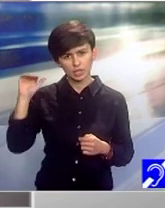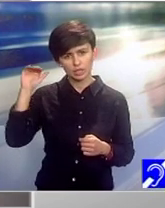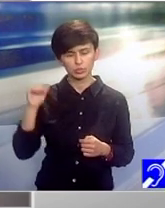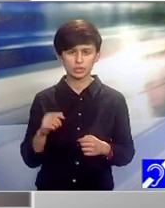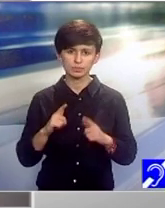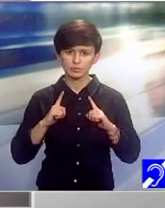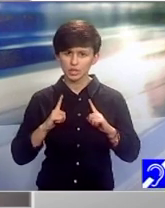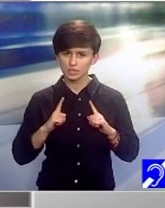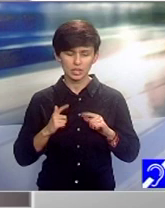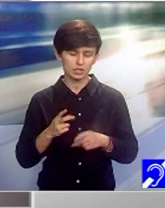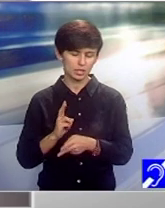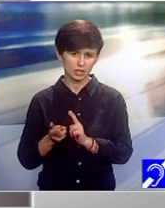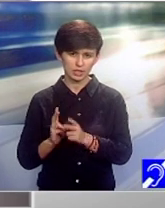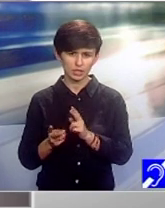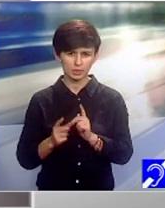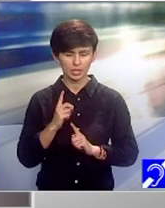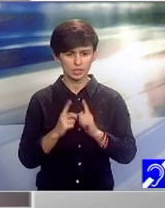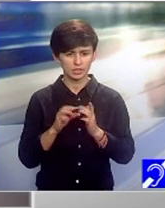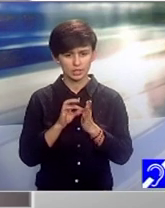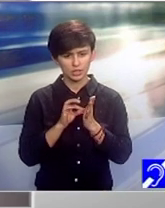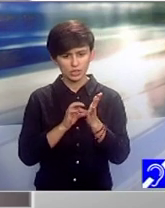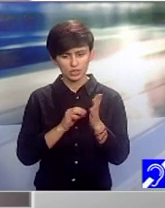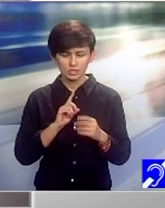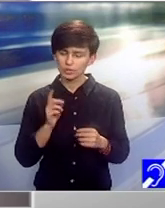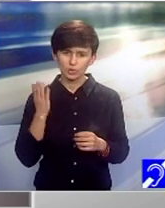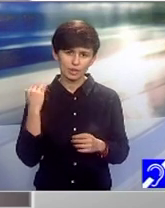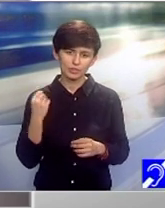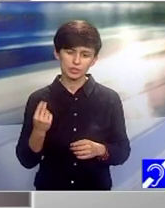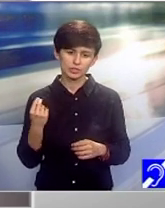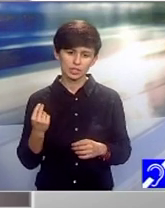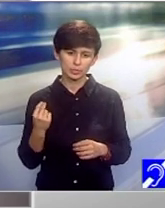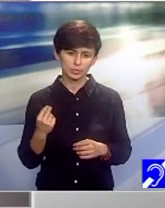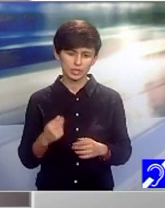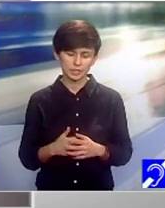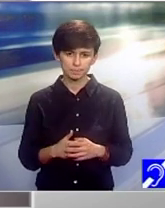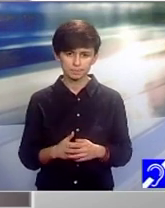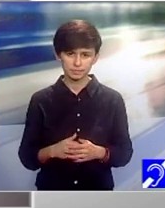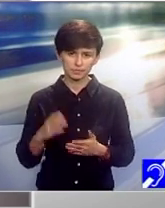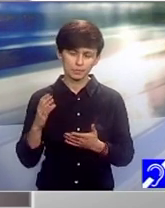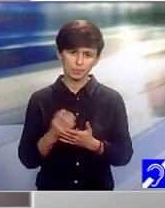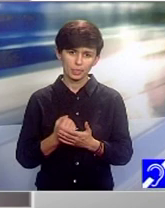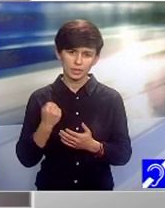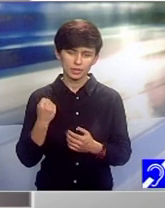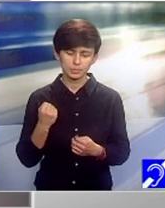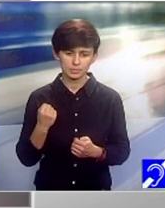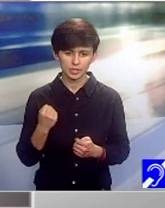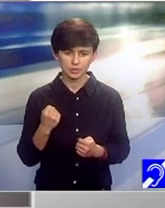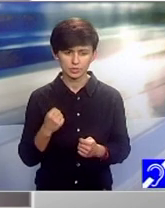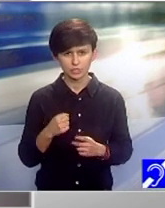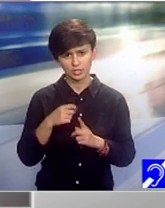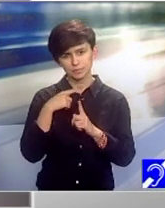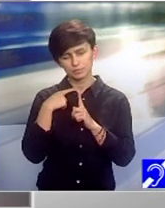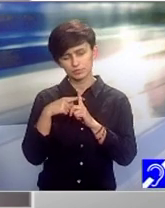acolo, chiar dacă condițiile nu au fost cele mai bune în timpul spitalizării, am reușit să ne descurcăm. Pe lângă